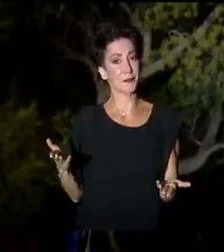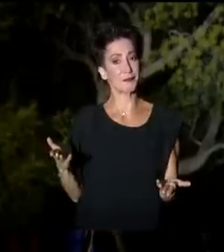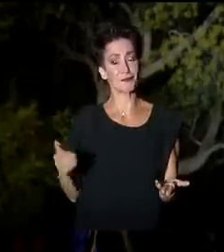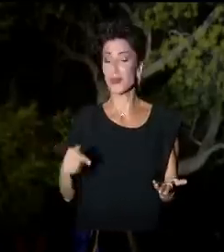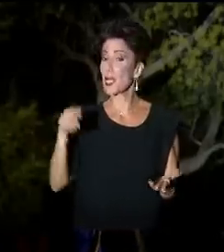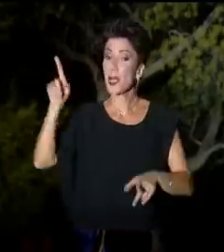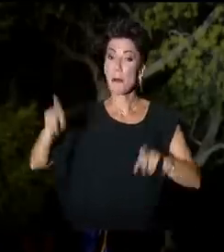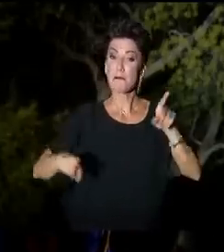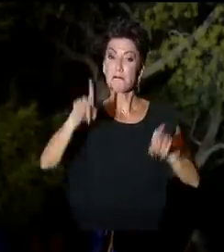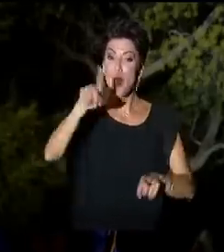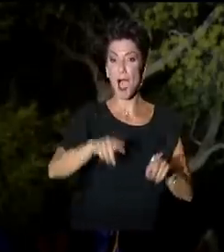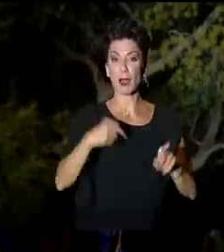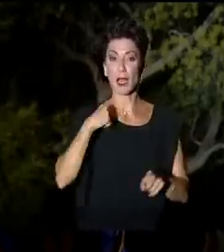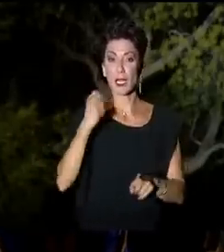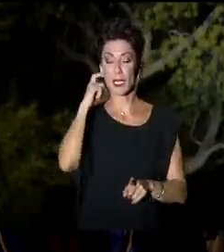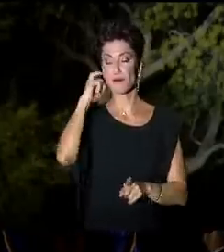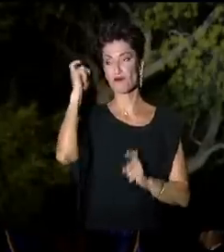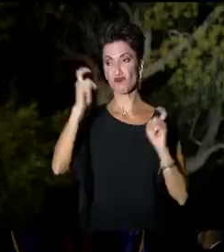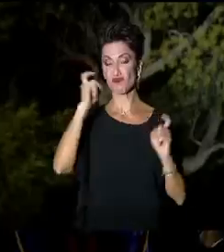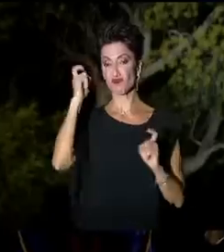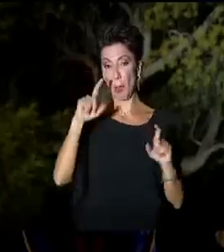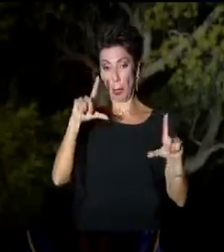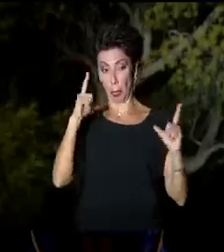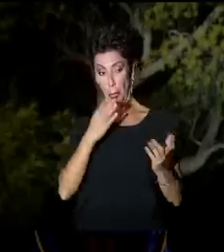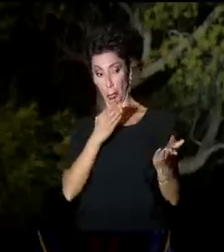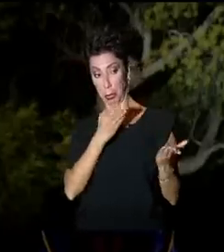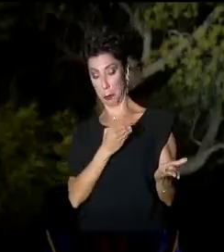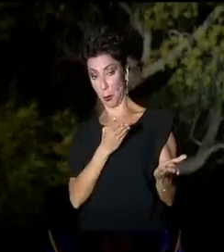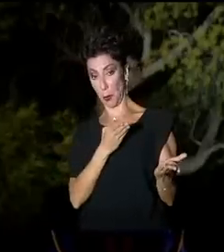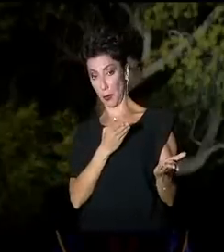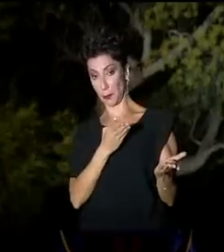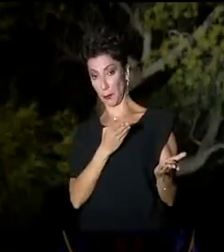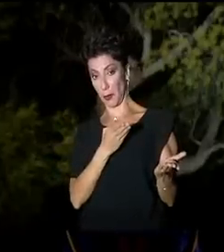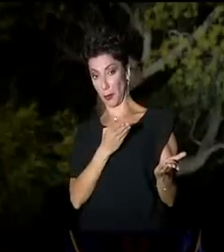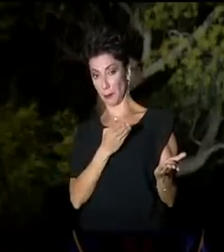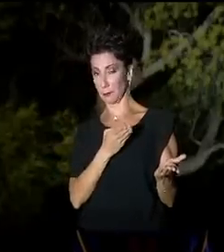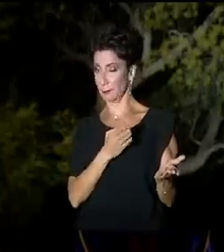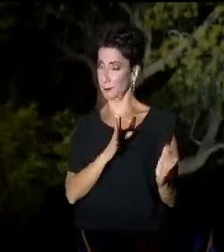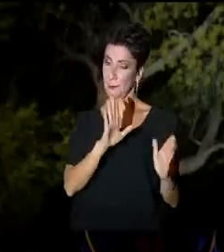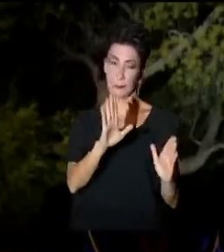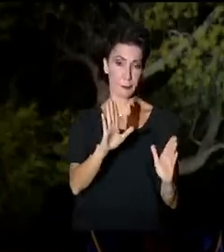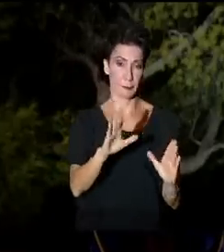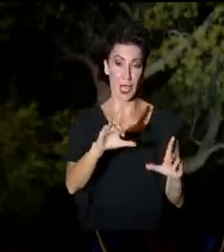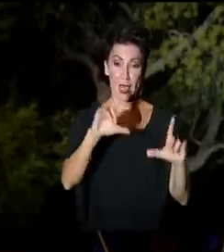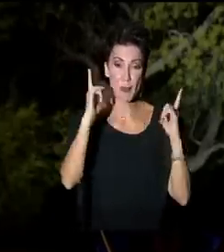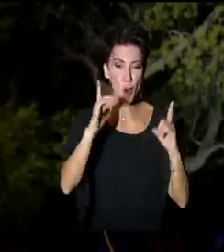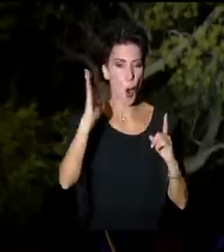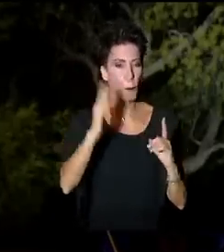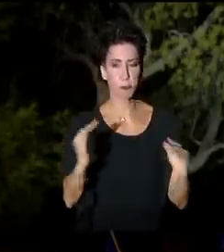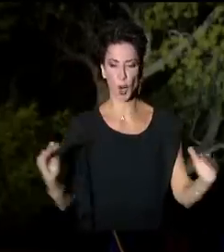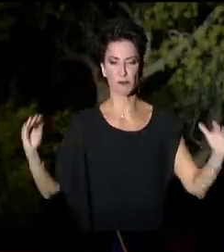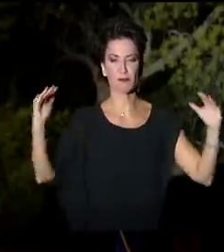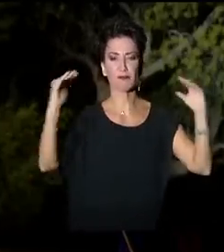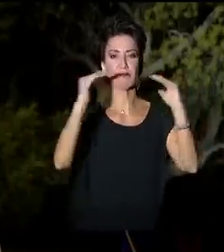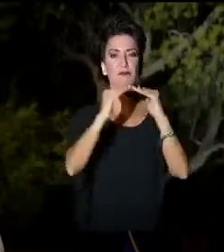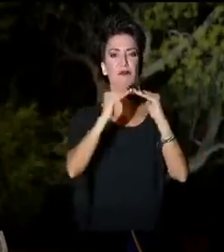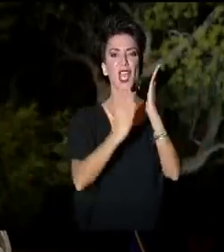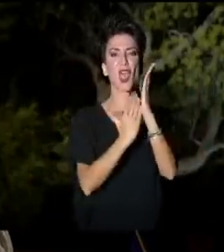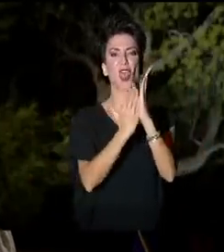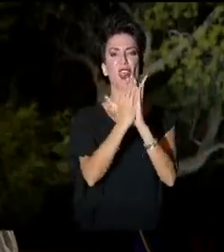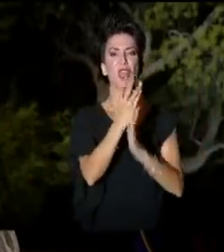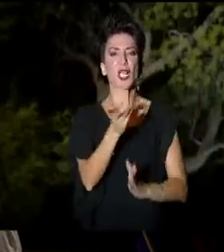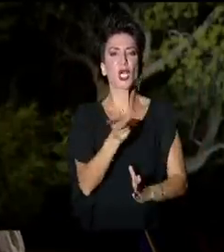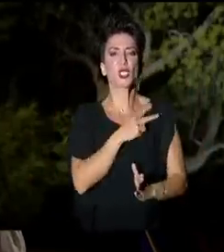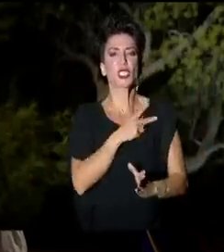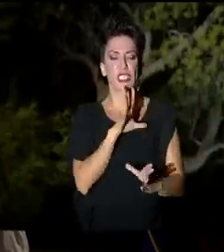μέτρου και την ικανότητά του να φέρει ισότητα αλλά και δίκαιη συμμετοχή